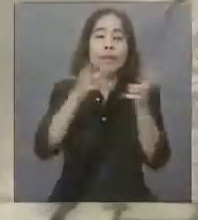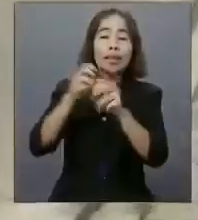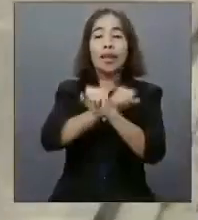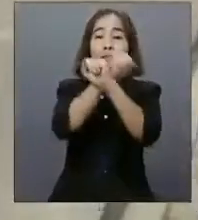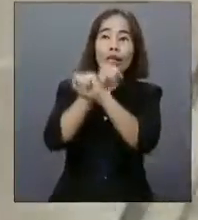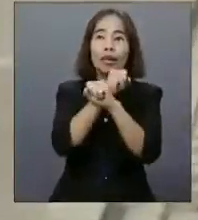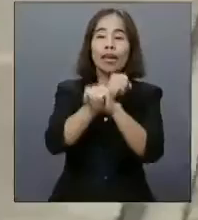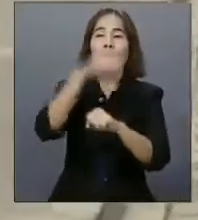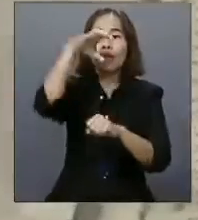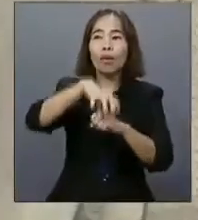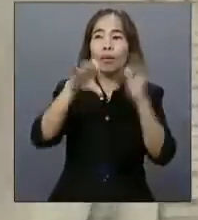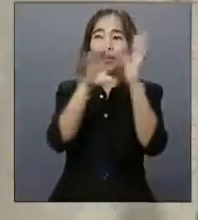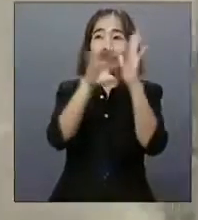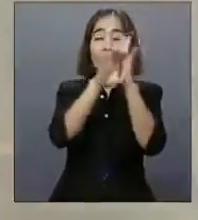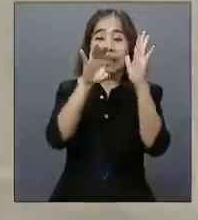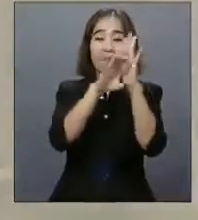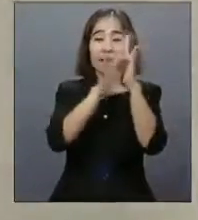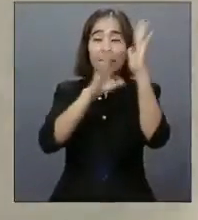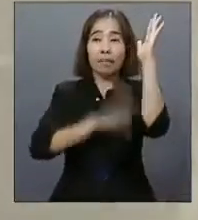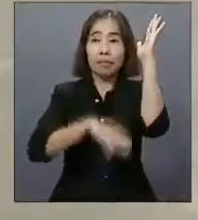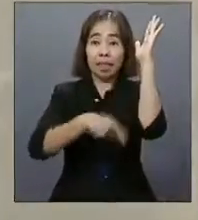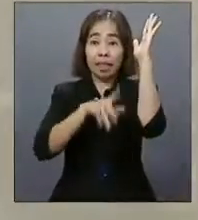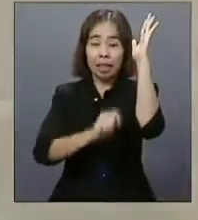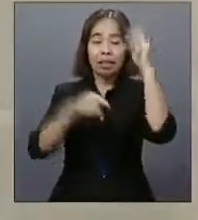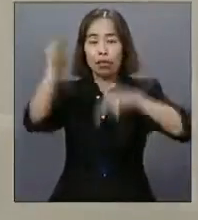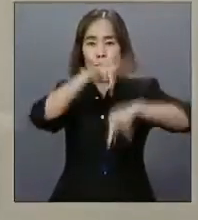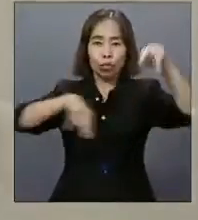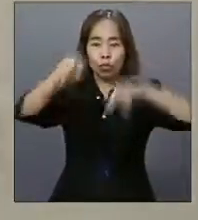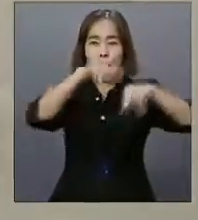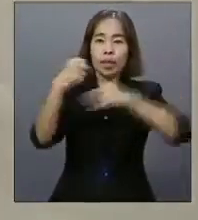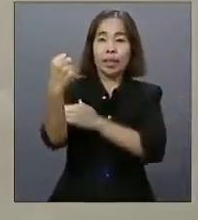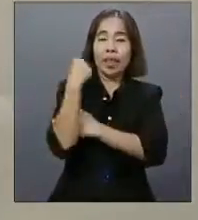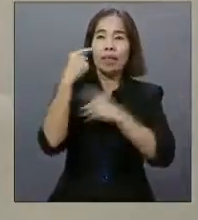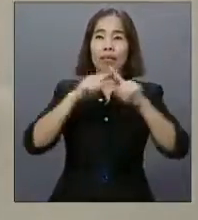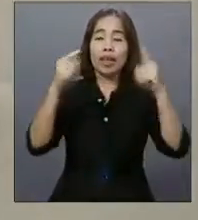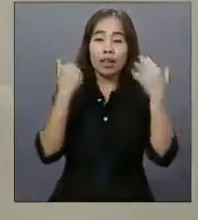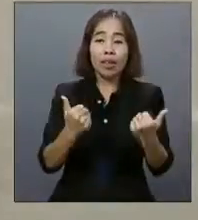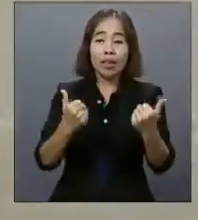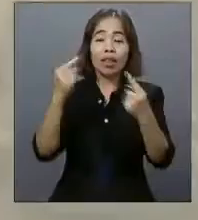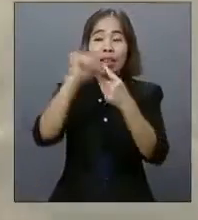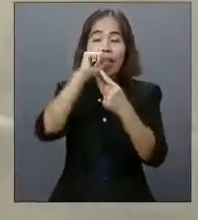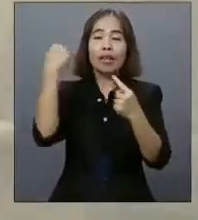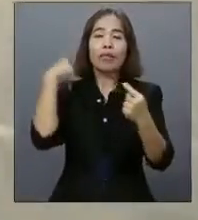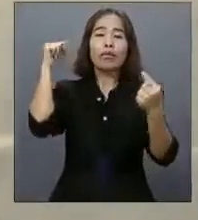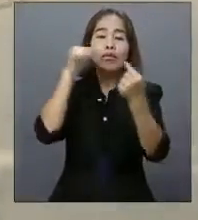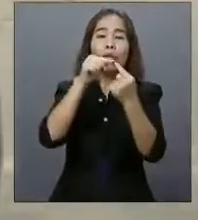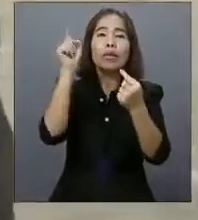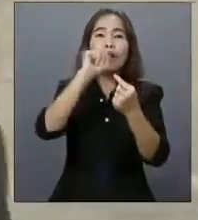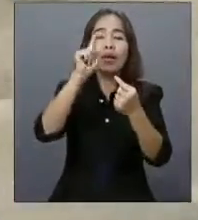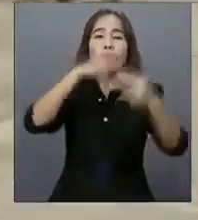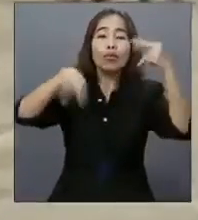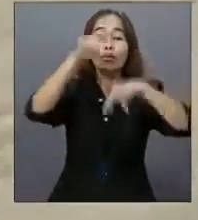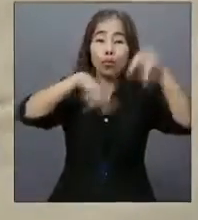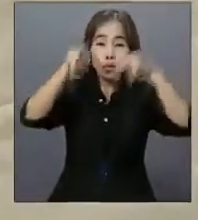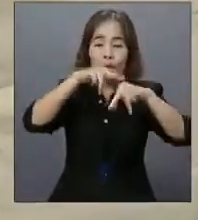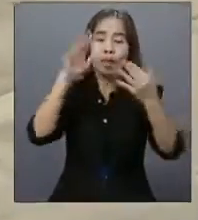รรพสินค้าบิ๊กซีในวันนี้เรียกได้ว่าเข้มงวดอย่างมากค่ะซึ่งจุดที่ดิฉันยืนอยู่ในขณะนี้เป็นจุดที่จะมีการตรวจนะคะในส่วนของเ